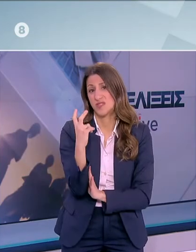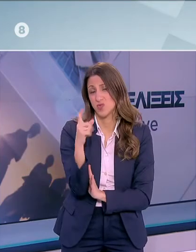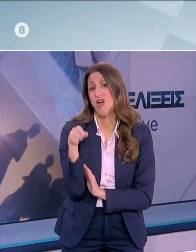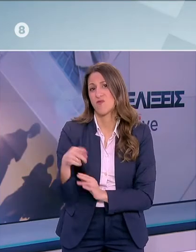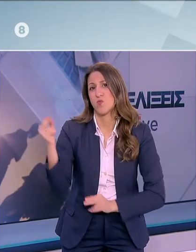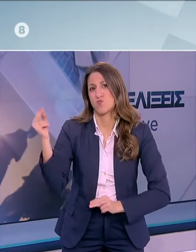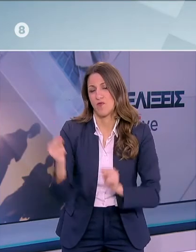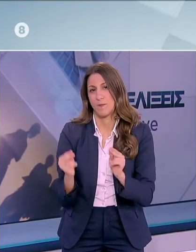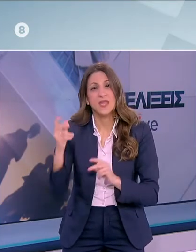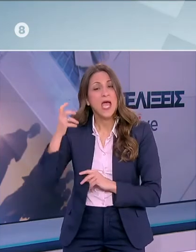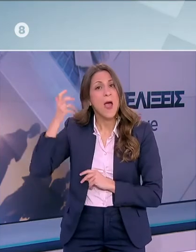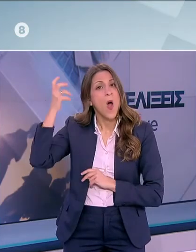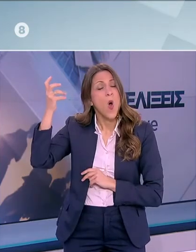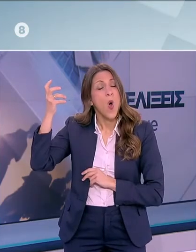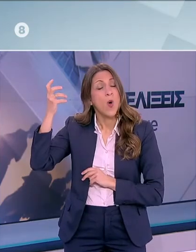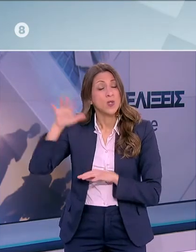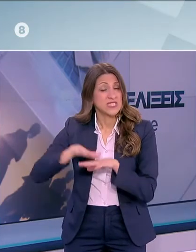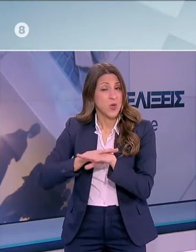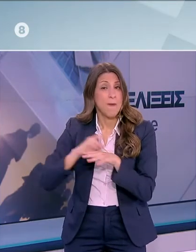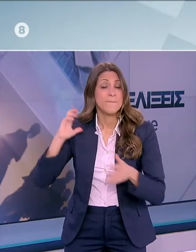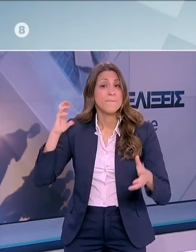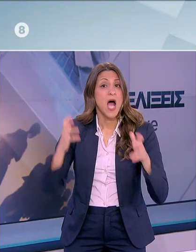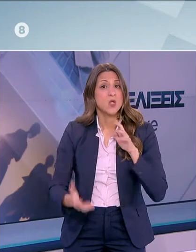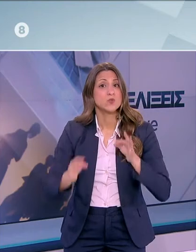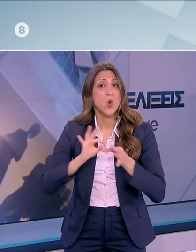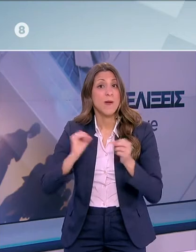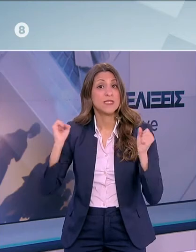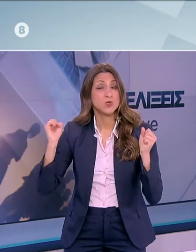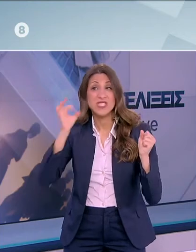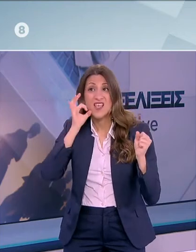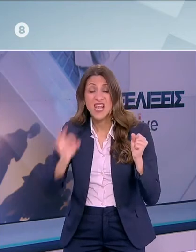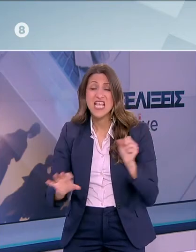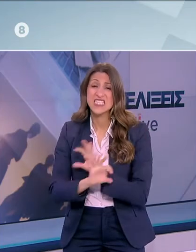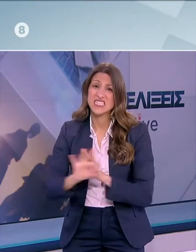Παγκόσμιου Οργανισμού Υγείας, θα πρέπει να περιμένουμε τουλάχιστον 12 μήνες.